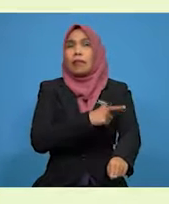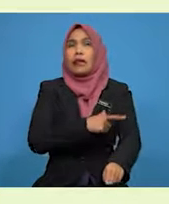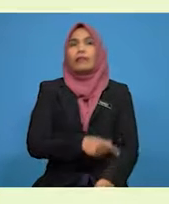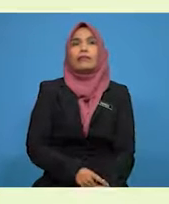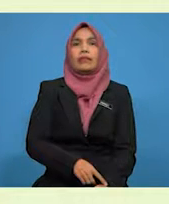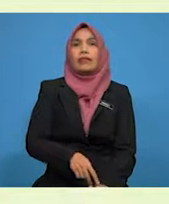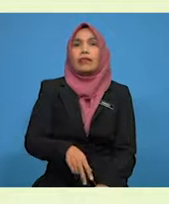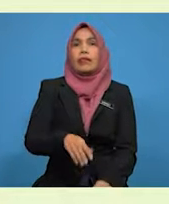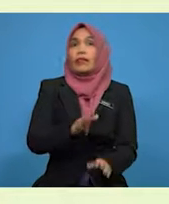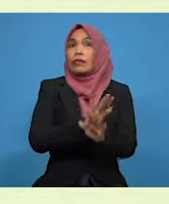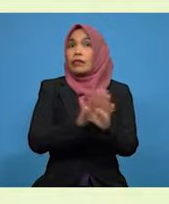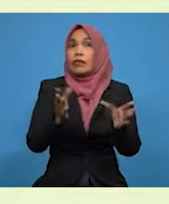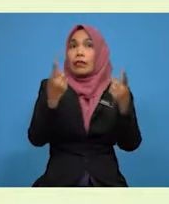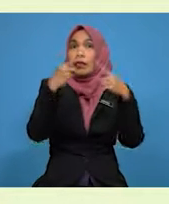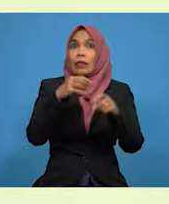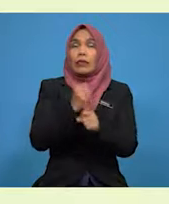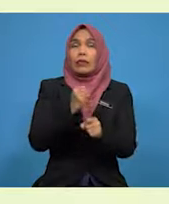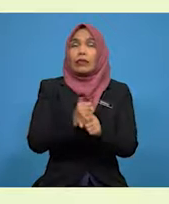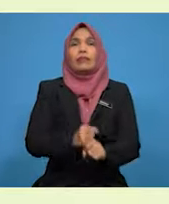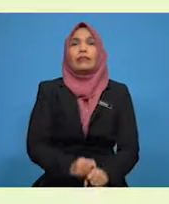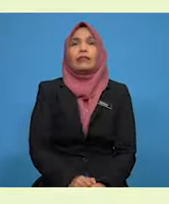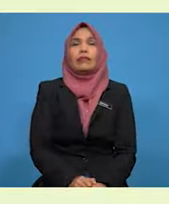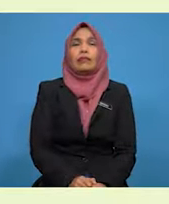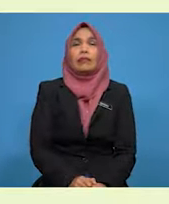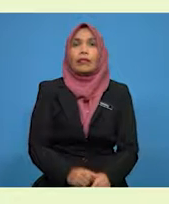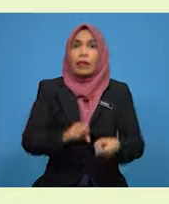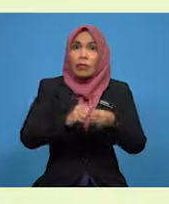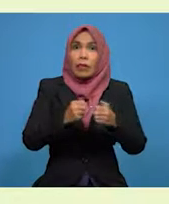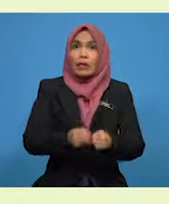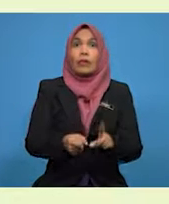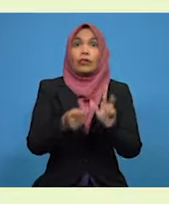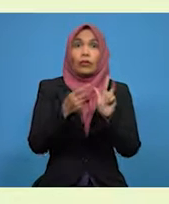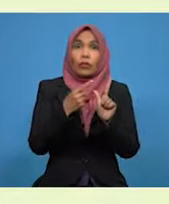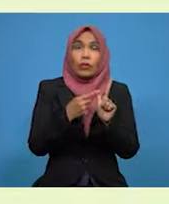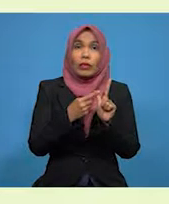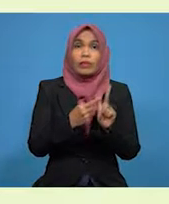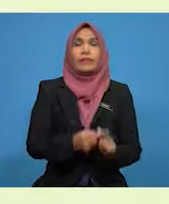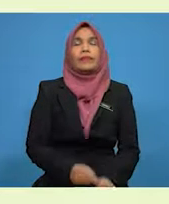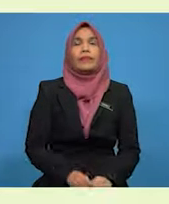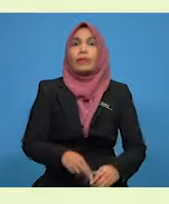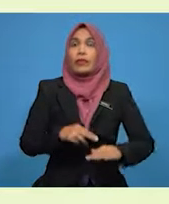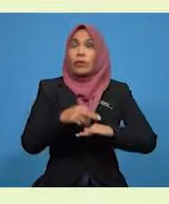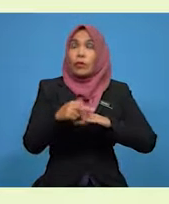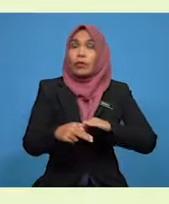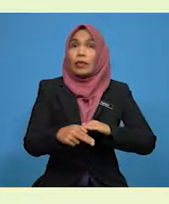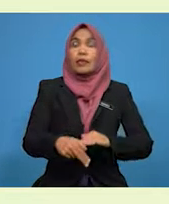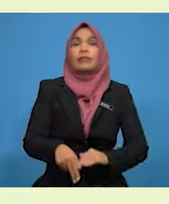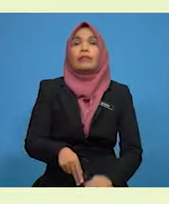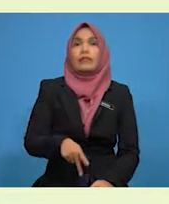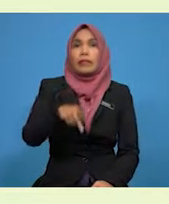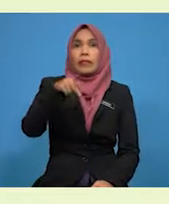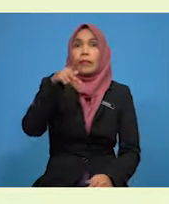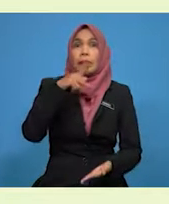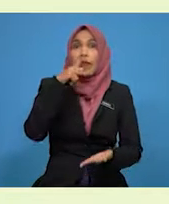kerja pada waktunya. Masalah yang kedua, penurunan prestasi kerja.